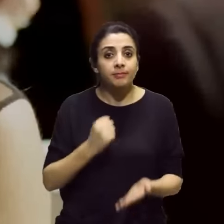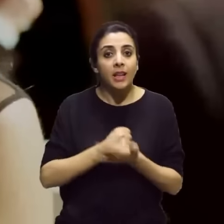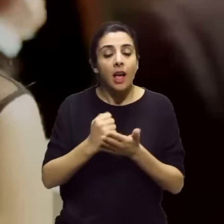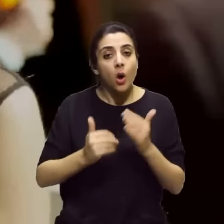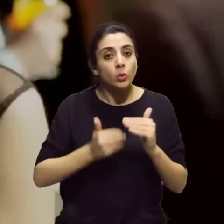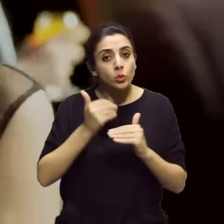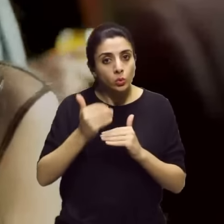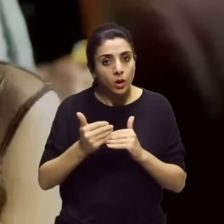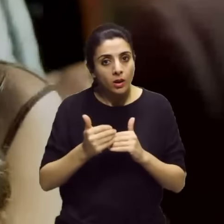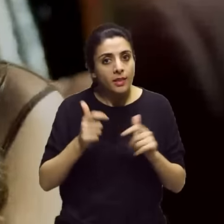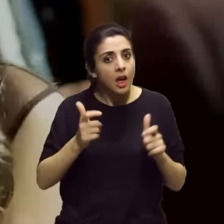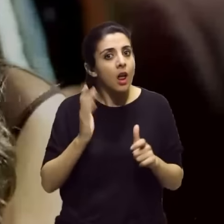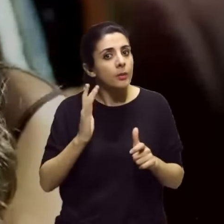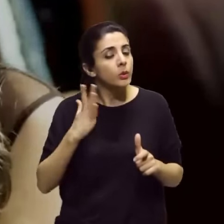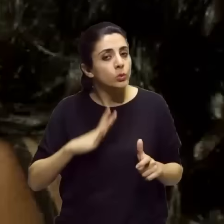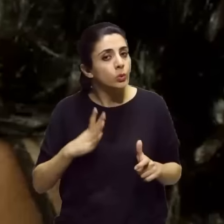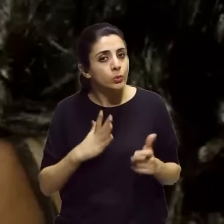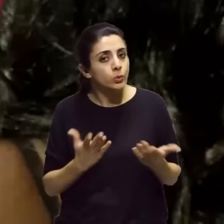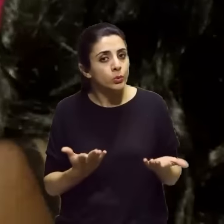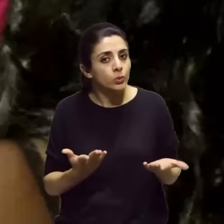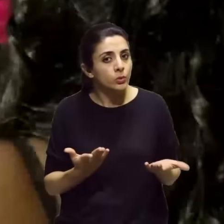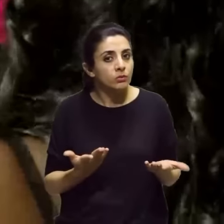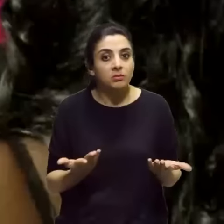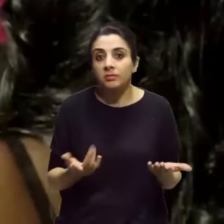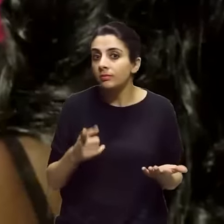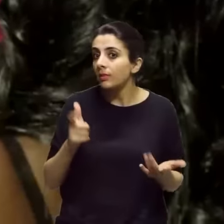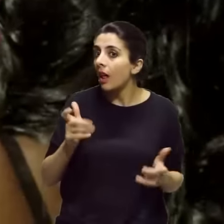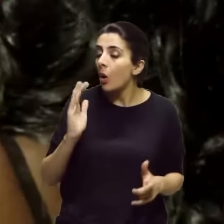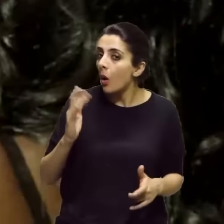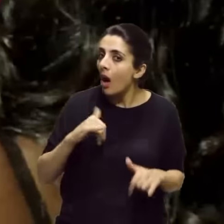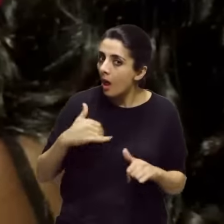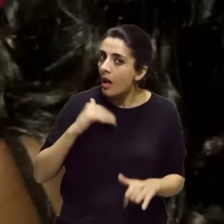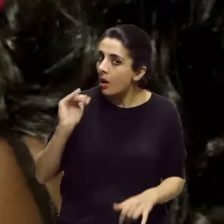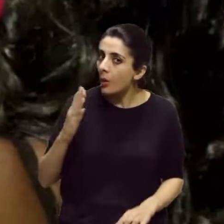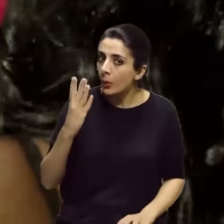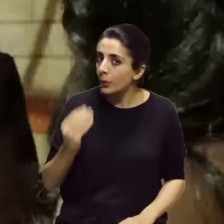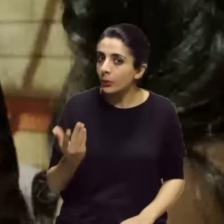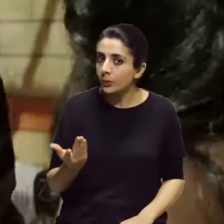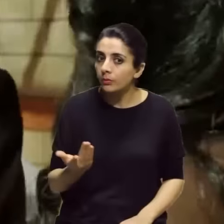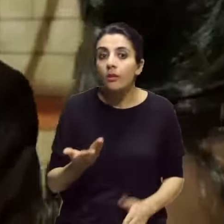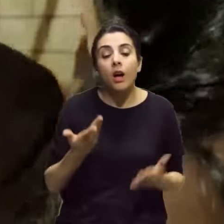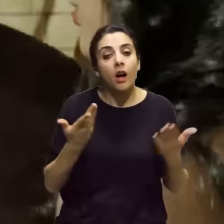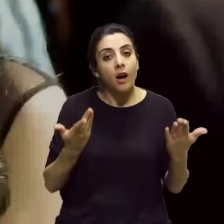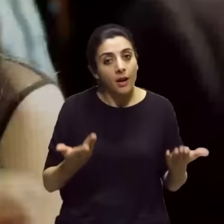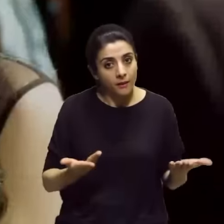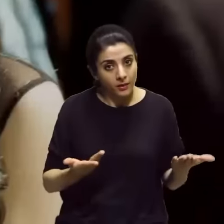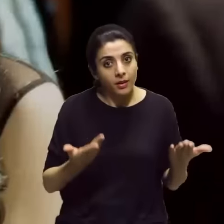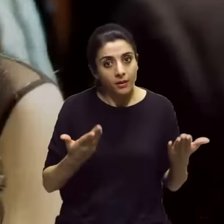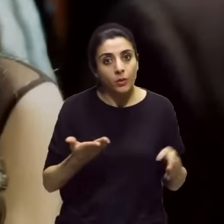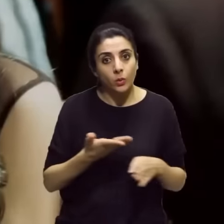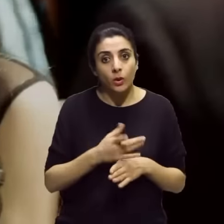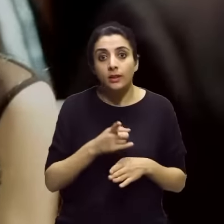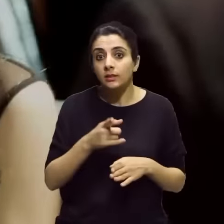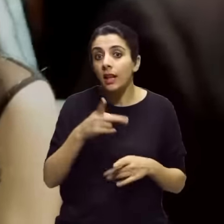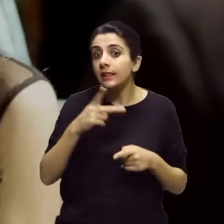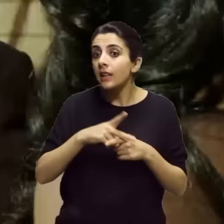Nikahtan sonra nereye takılmak istiyorsunuz? Yani vallahi sen nerede takılıyorsan biz de orada takılıyoruz. Evet, evet. Yani